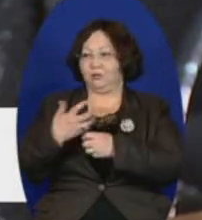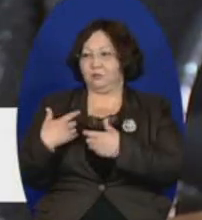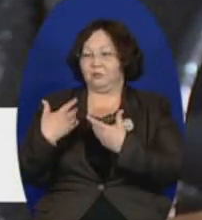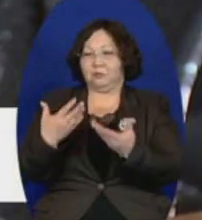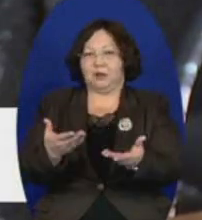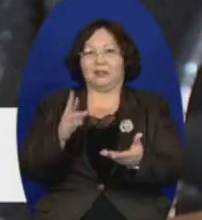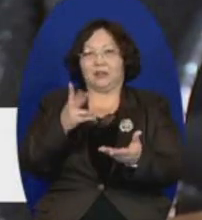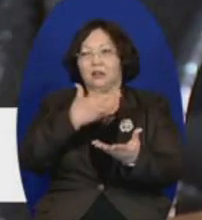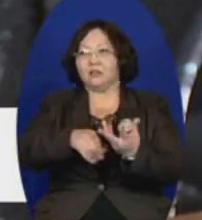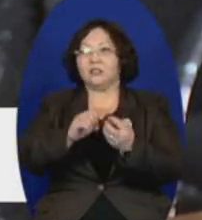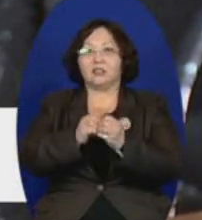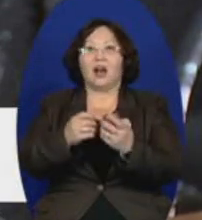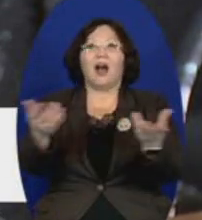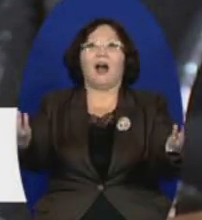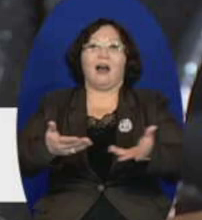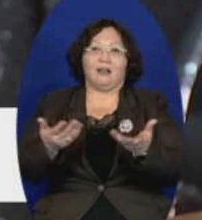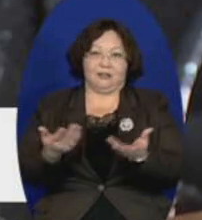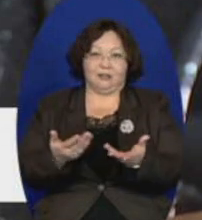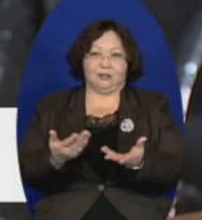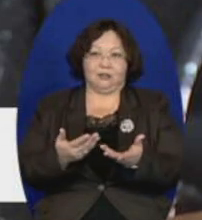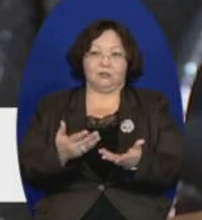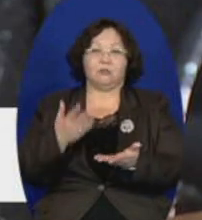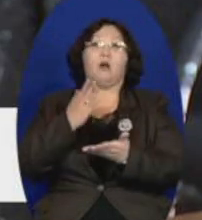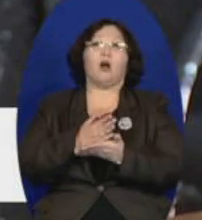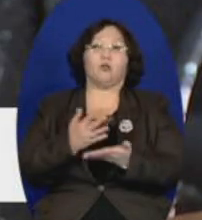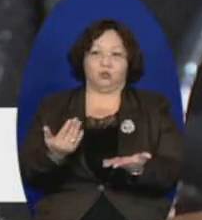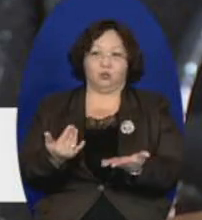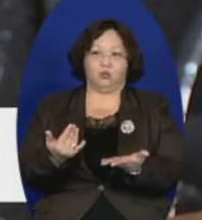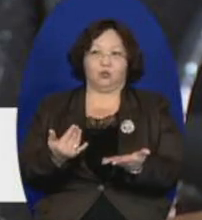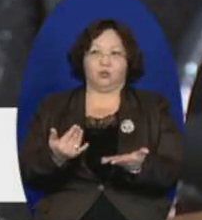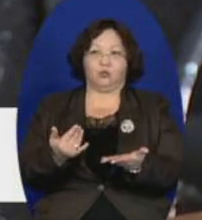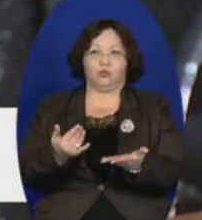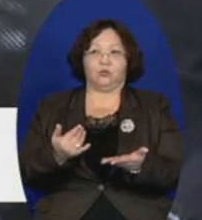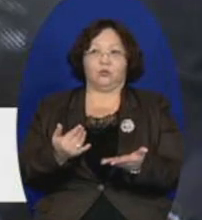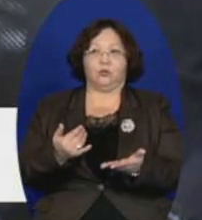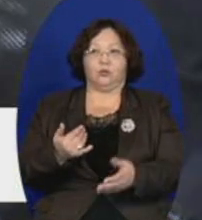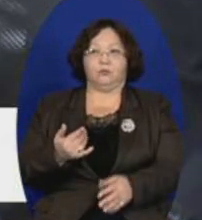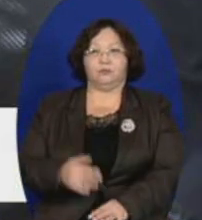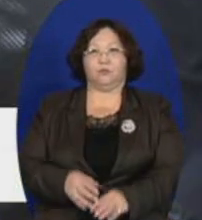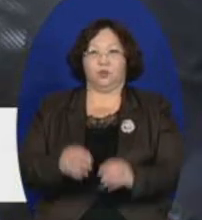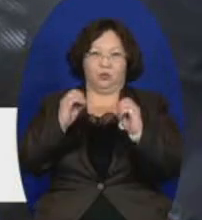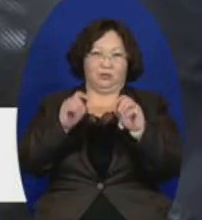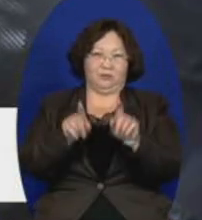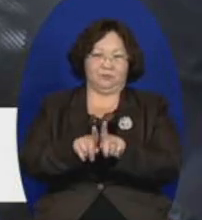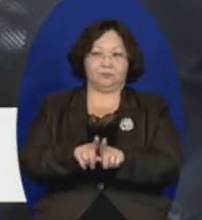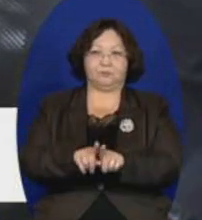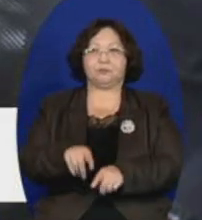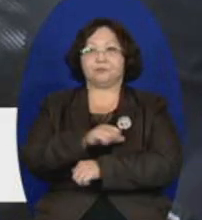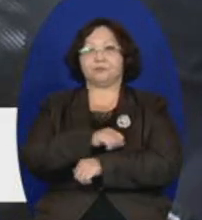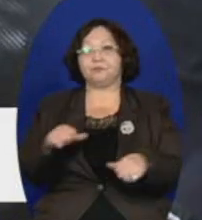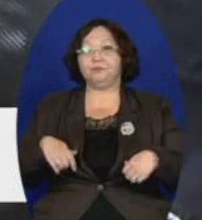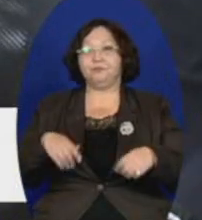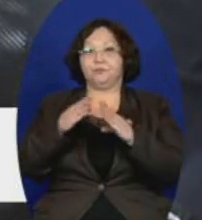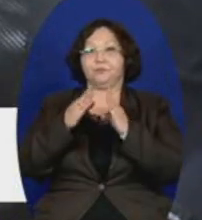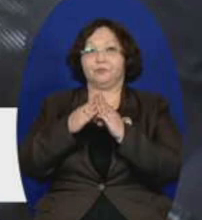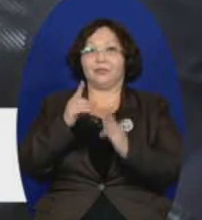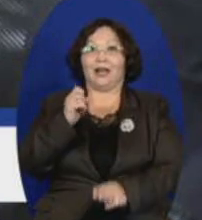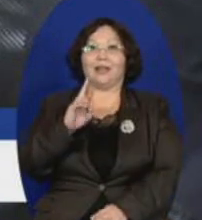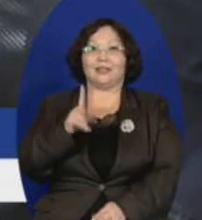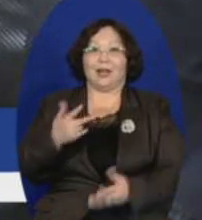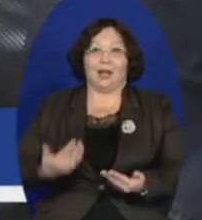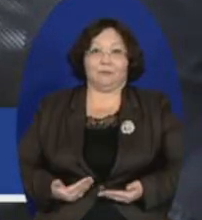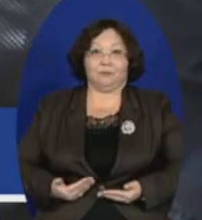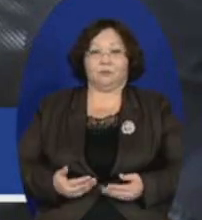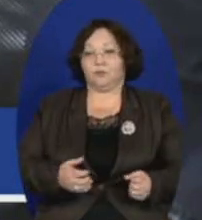юм хотод байгаа юм уугүй юм уу? Хотод одоо 0% хэрэгжилттэй байна чи. Иргэн хаягаас солиход газрын нэгжийн